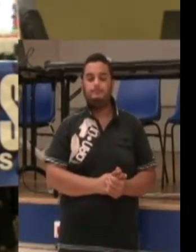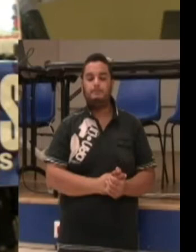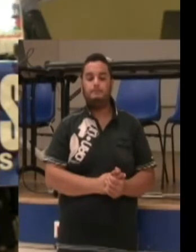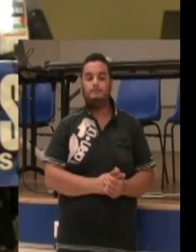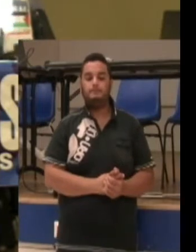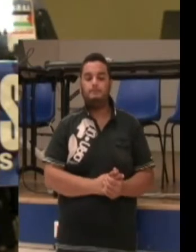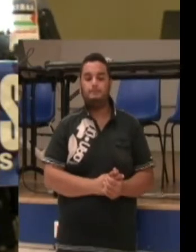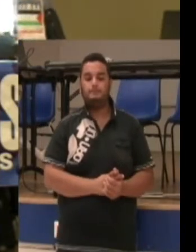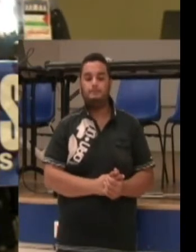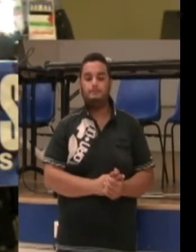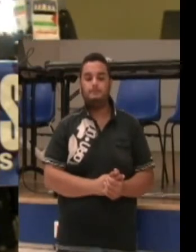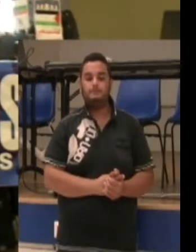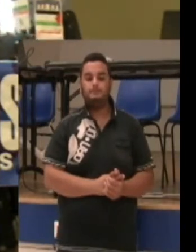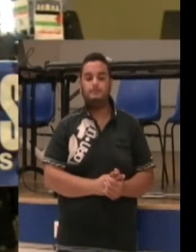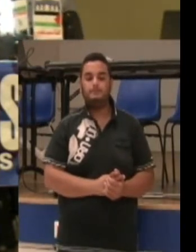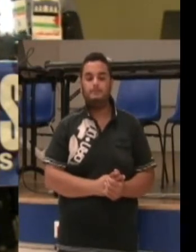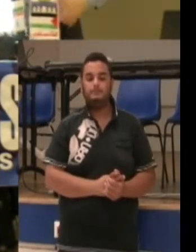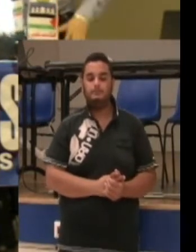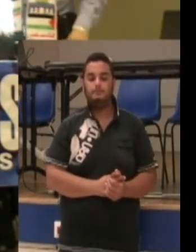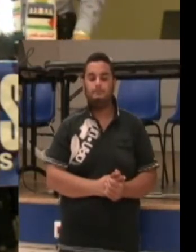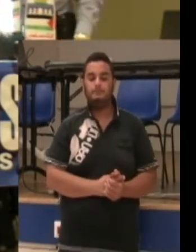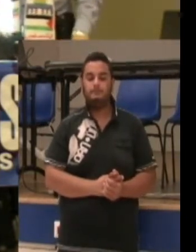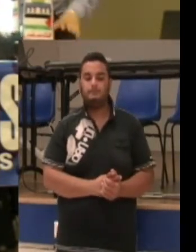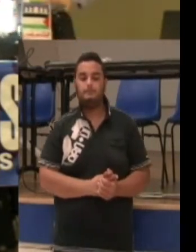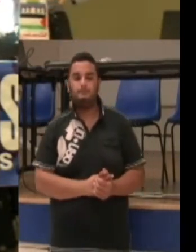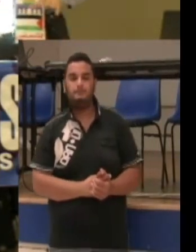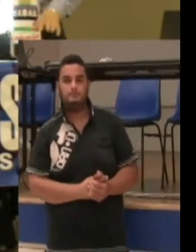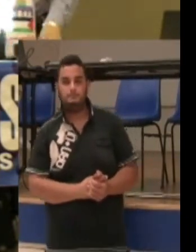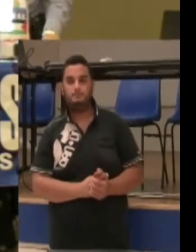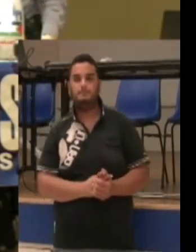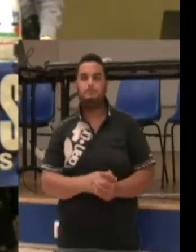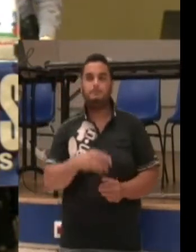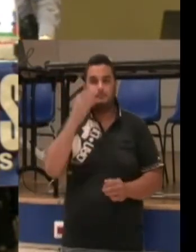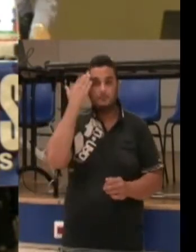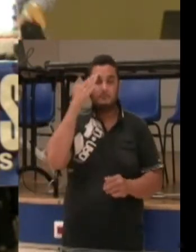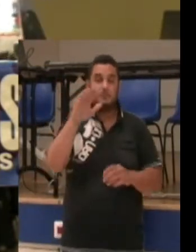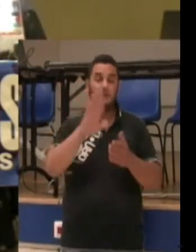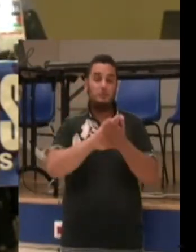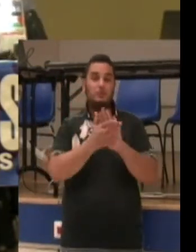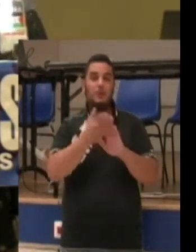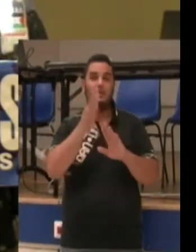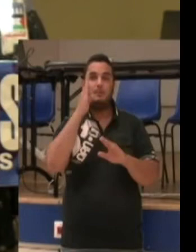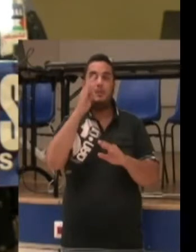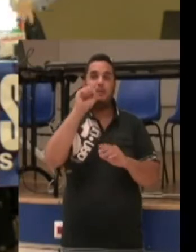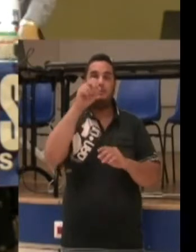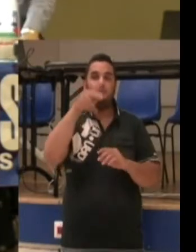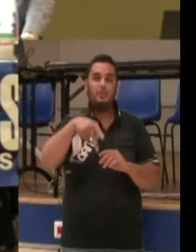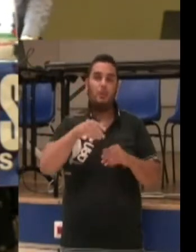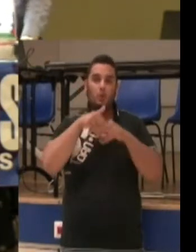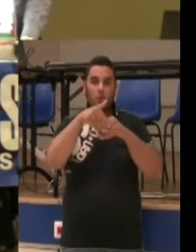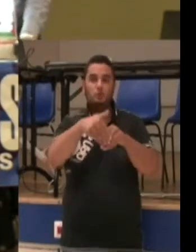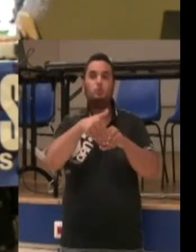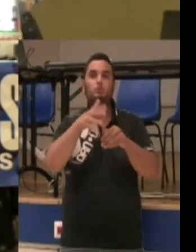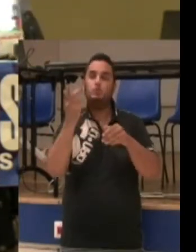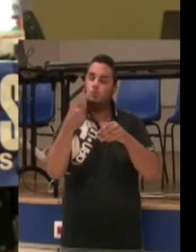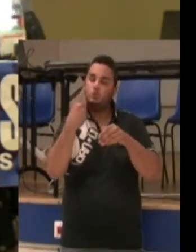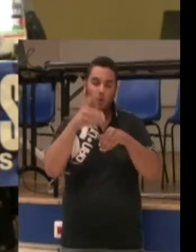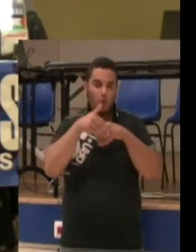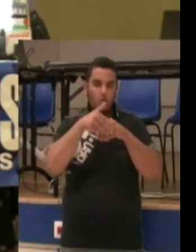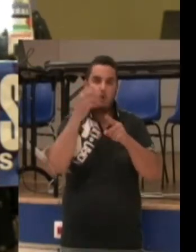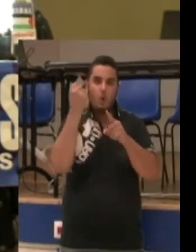ils sont criés. Mais voilà, on sait qu'on sait, le CBSP continue son combat. Et alhamdulillah, il a